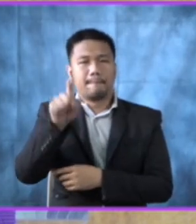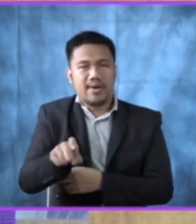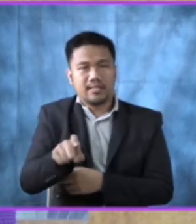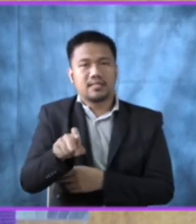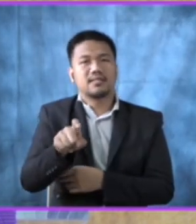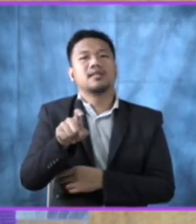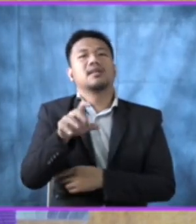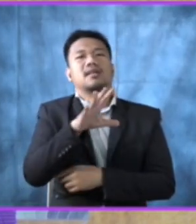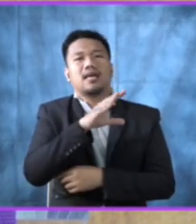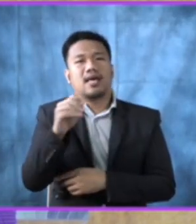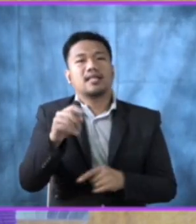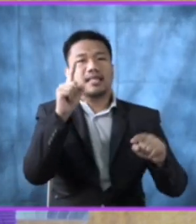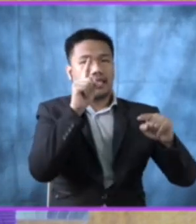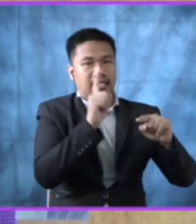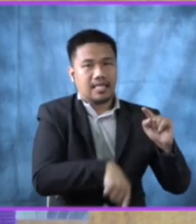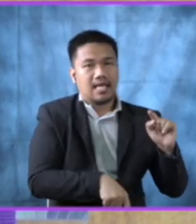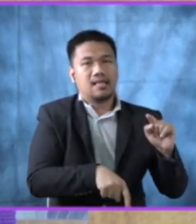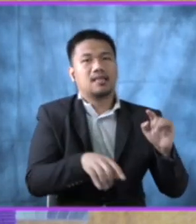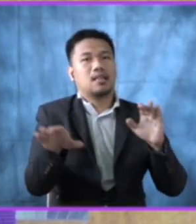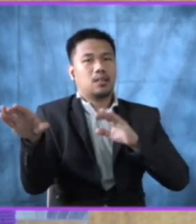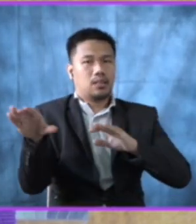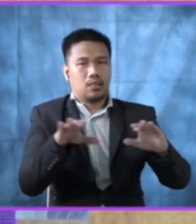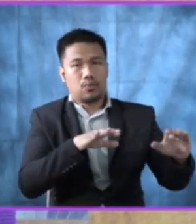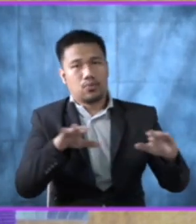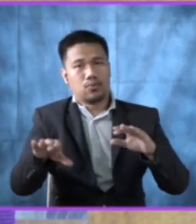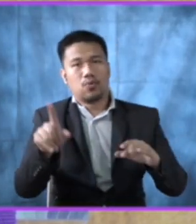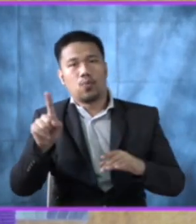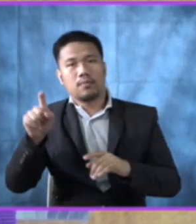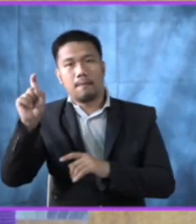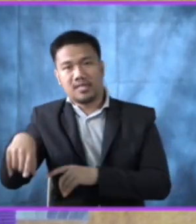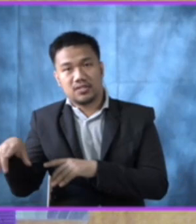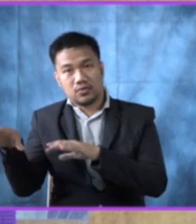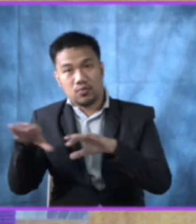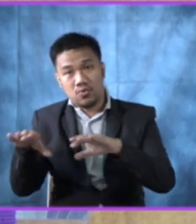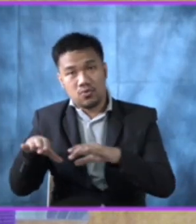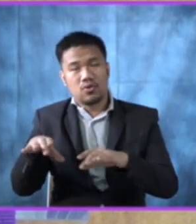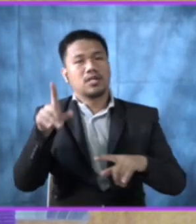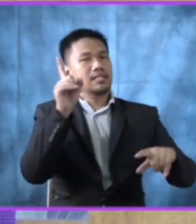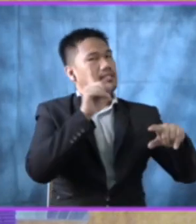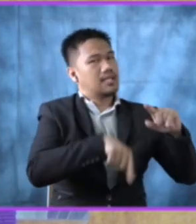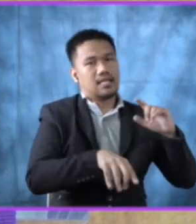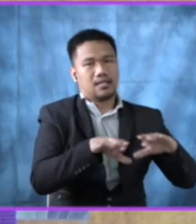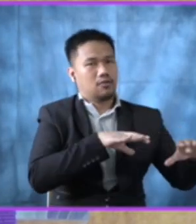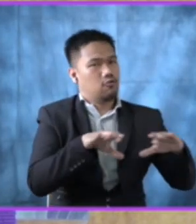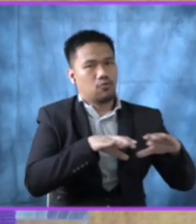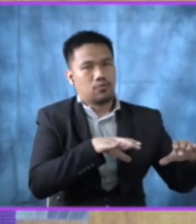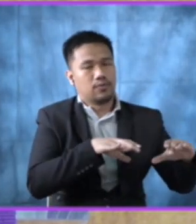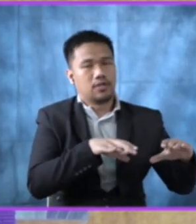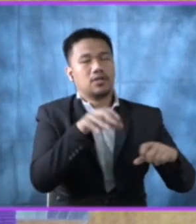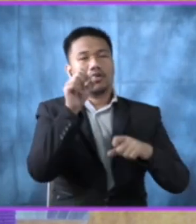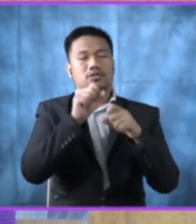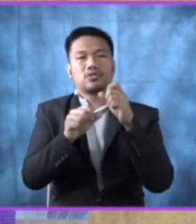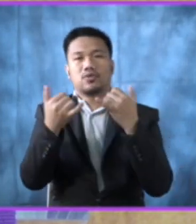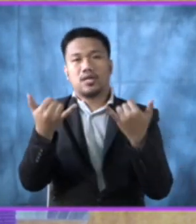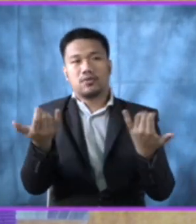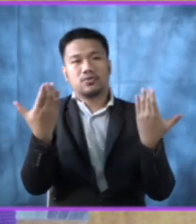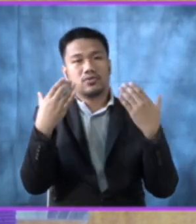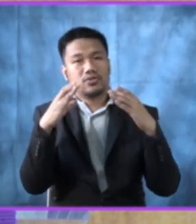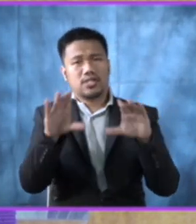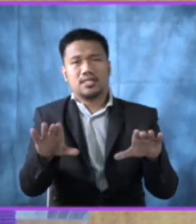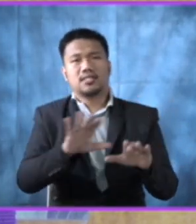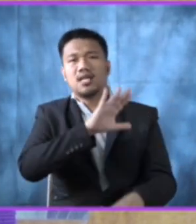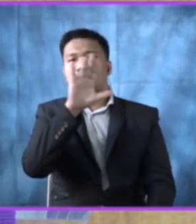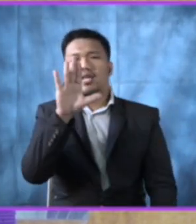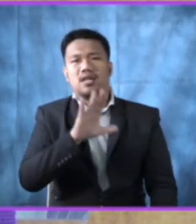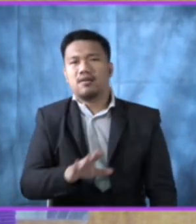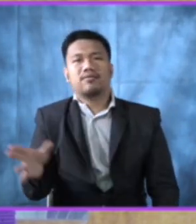dapat at hindi natin dapat gawin sa mga pagkakataong ito. Huwag na ho